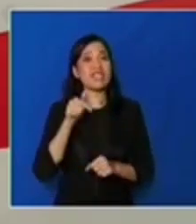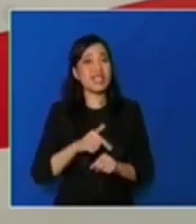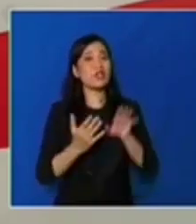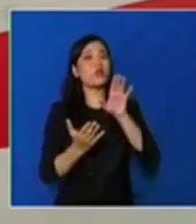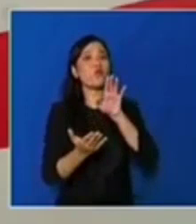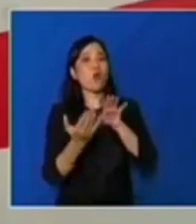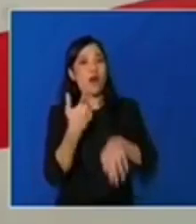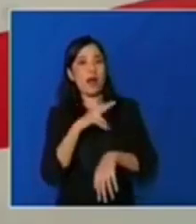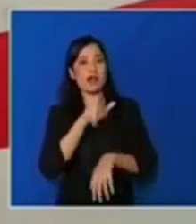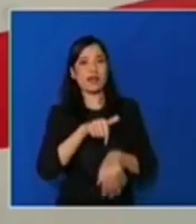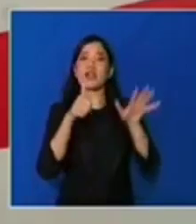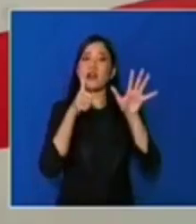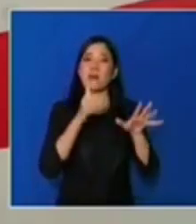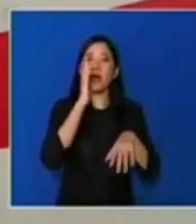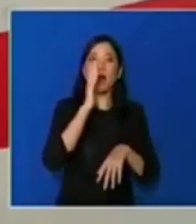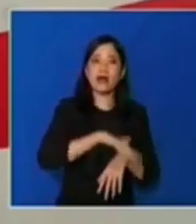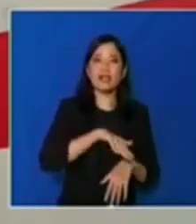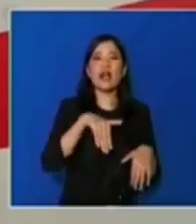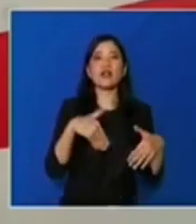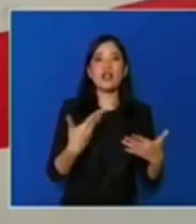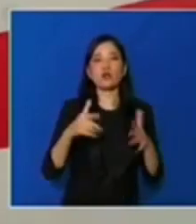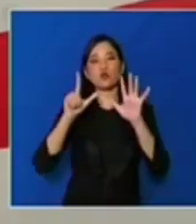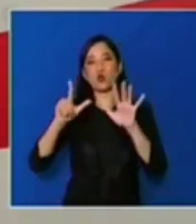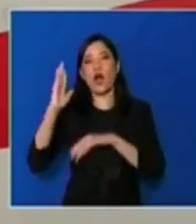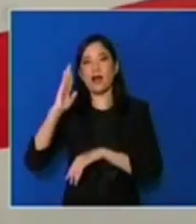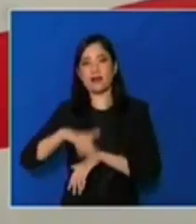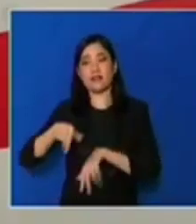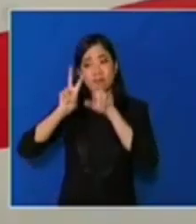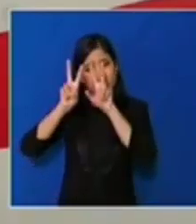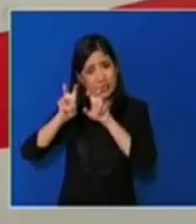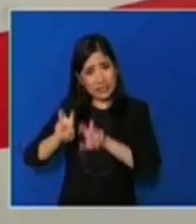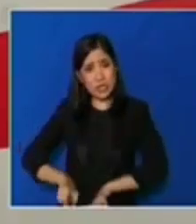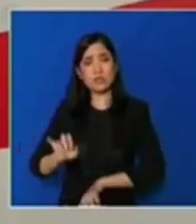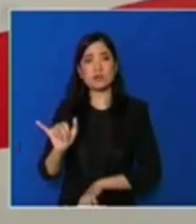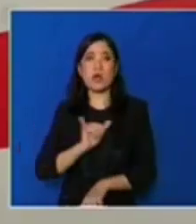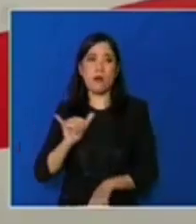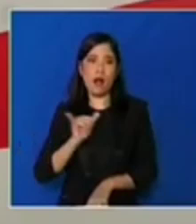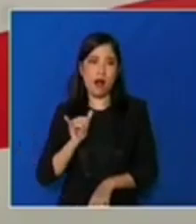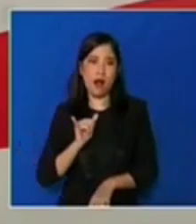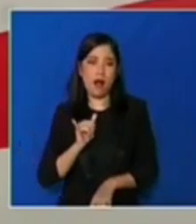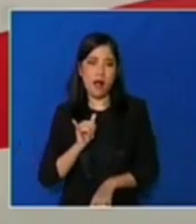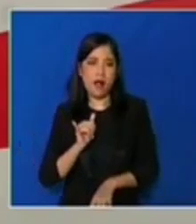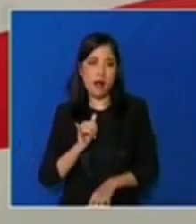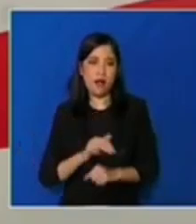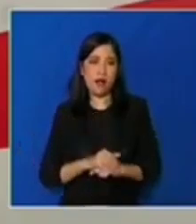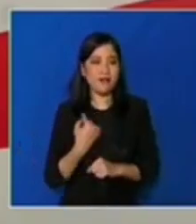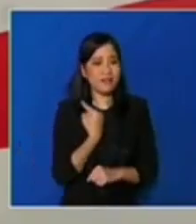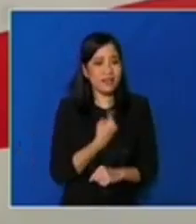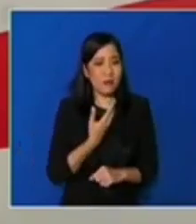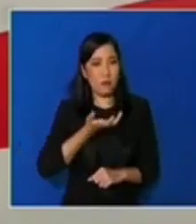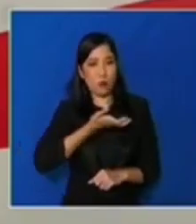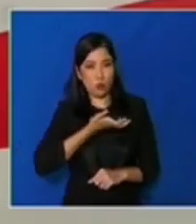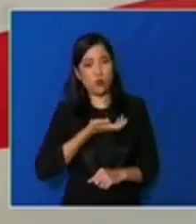akan diulang lagi untuk enam hari atau tujuh hari kemudian dengan pemeriksaan yang sama Hai dan kita menginginkan